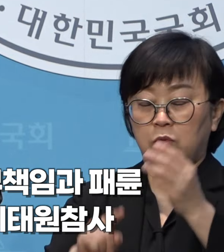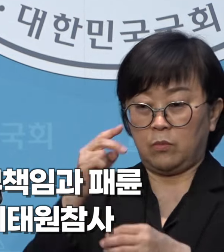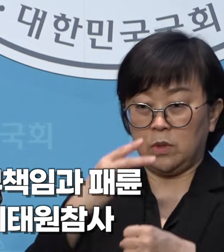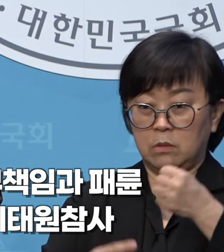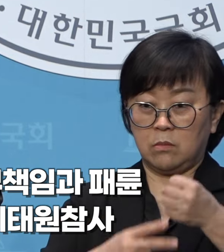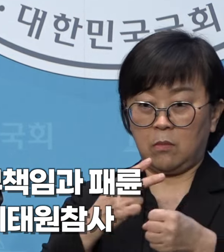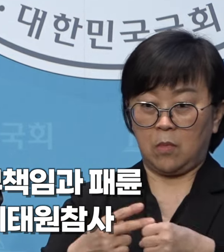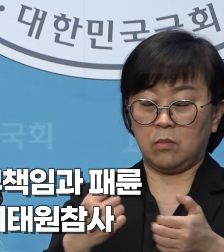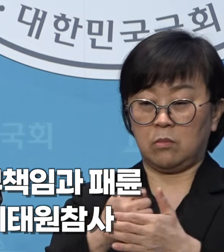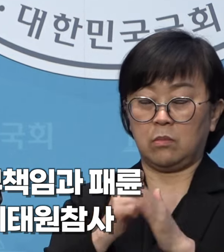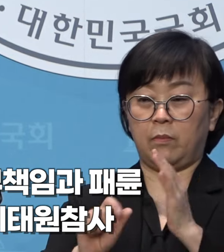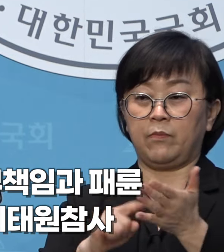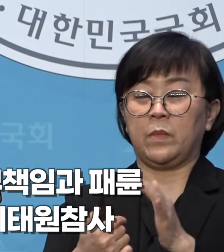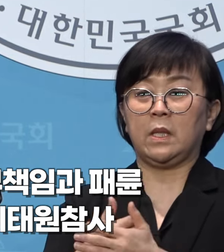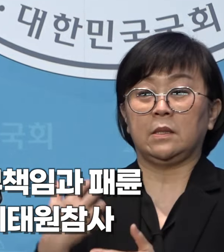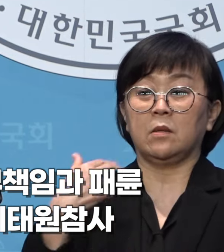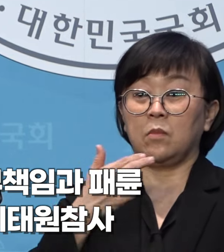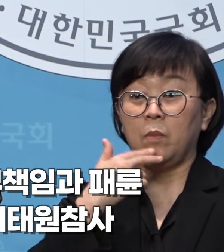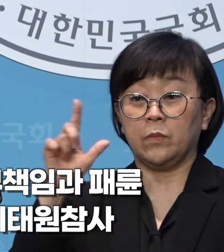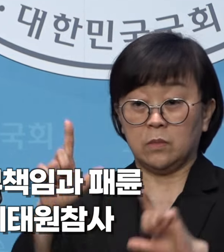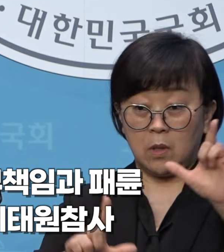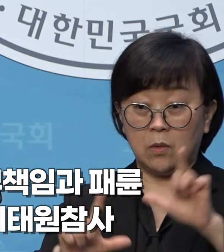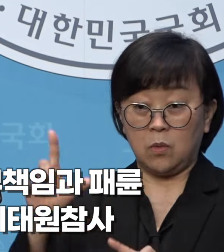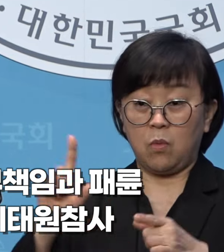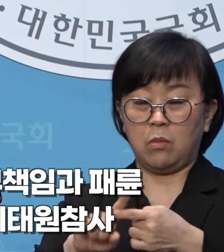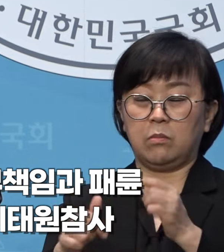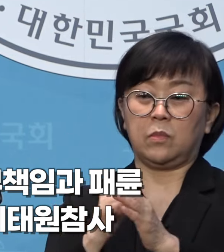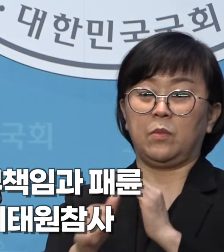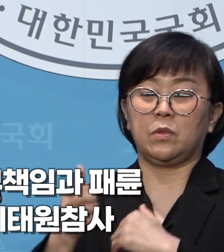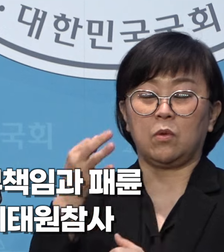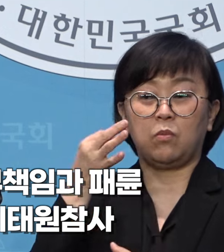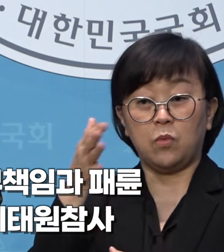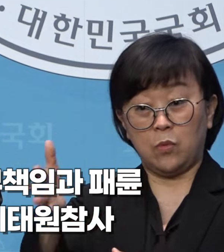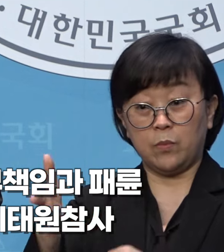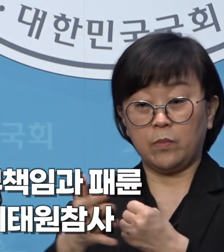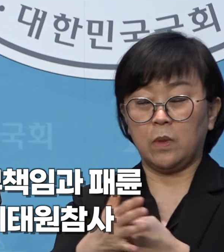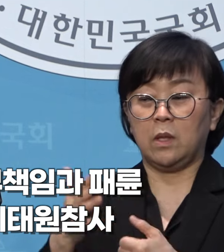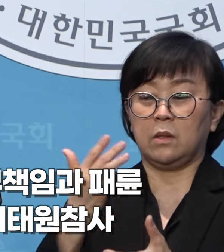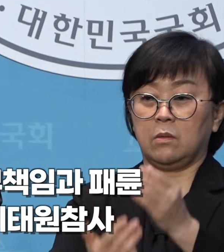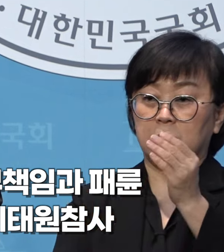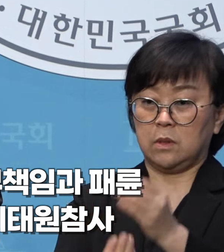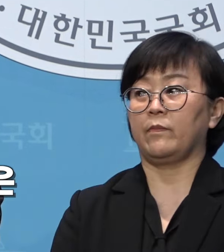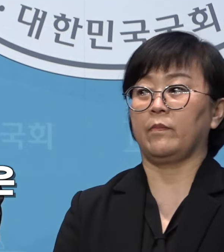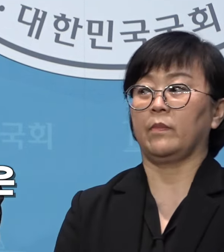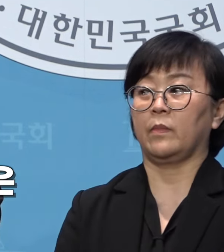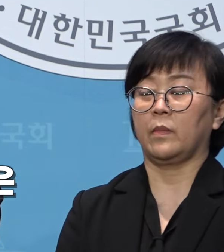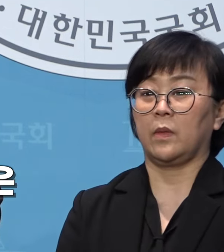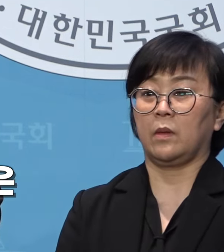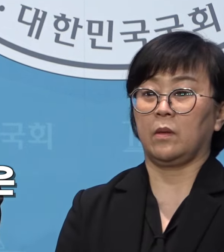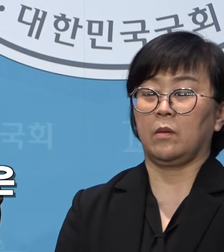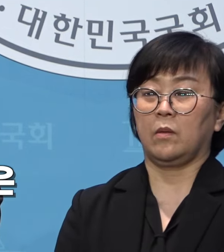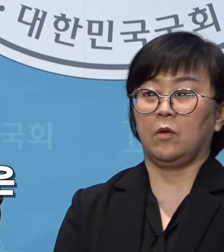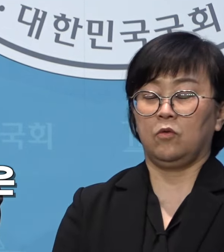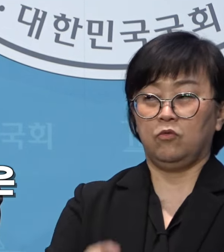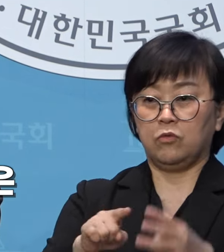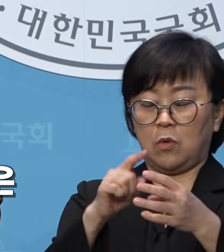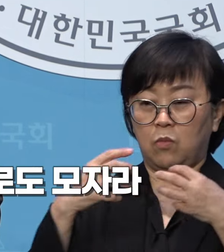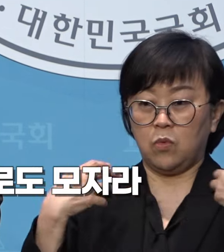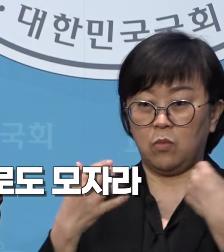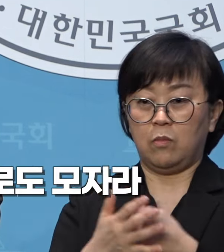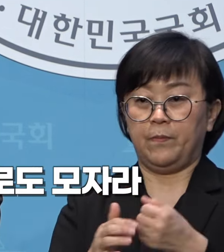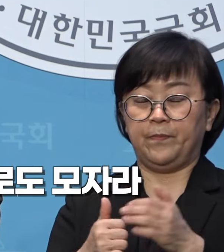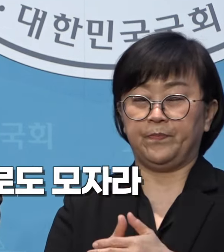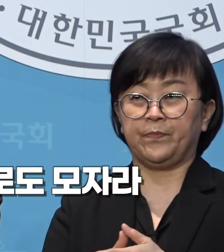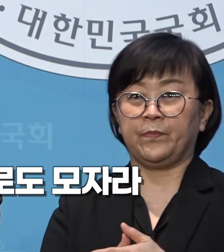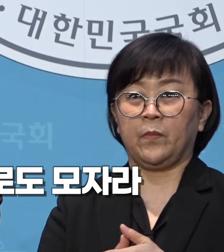것은 무책임과 폐륜이고 이를 대표적으로 보여주는 사건이 이태원 참사입니다. 윤석열정부와 국민의힘은